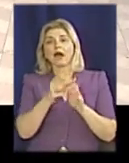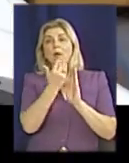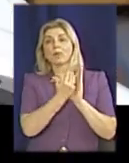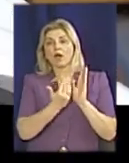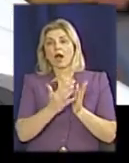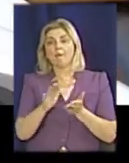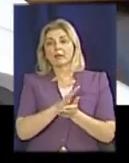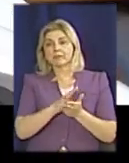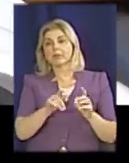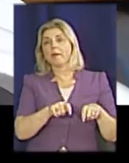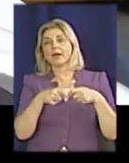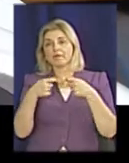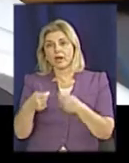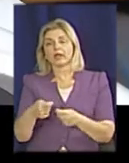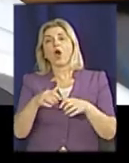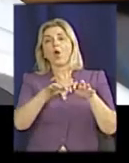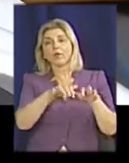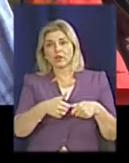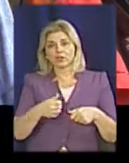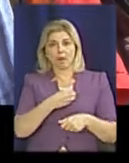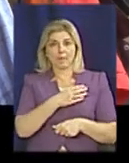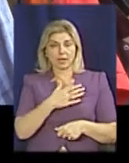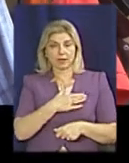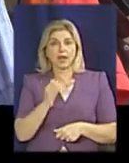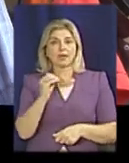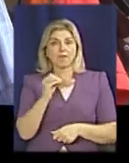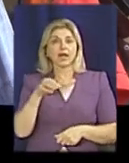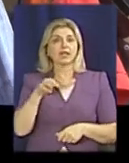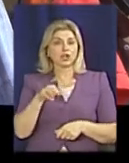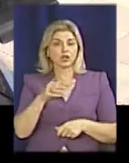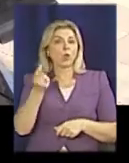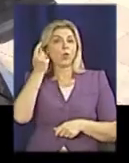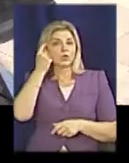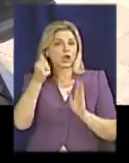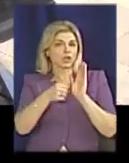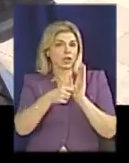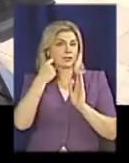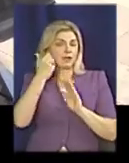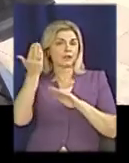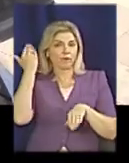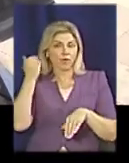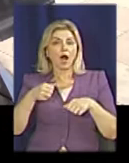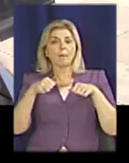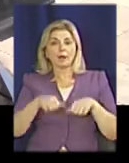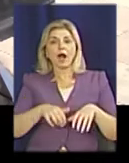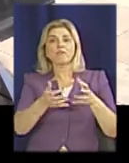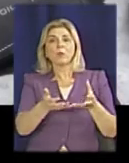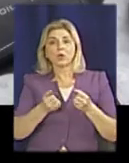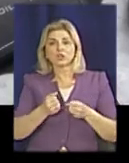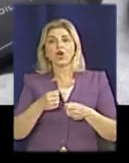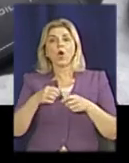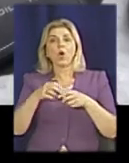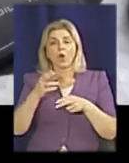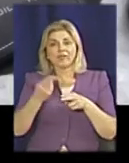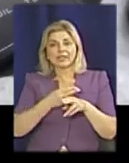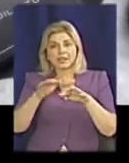передача користування конфіскованого майна, Євген Ткачишин дізнався 6 років тому. Право на отримання конфіскату мають органи державної влади,